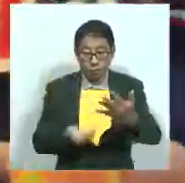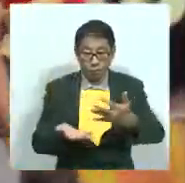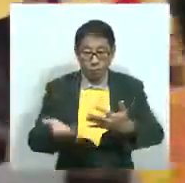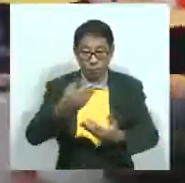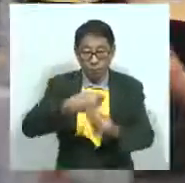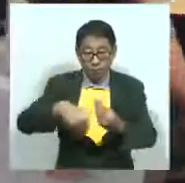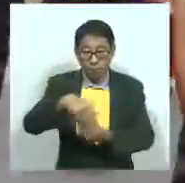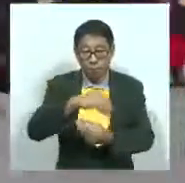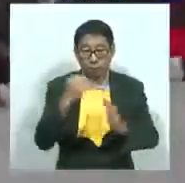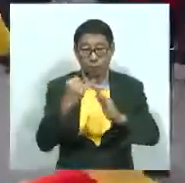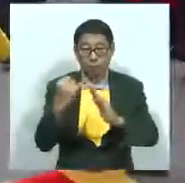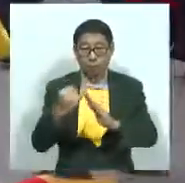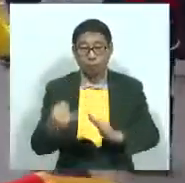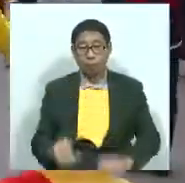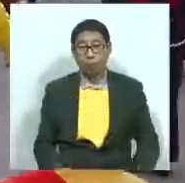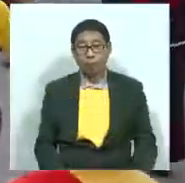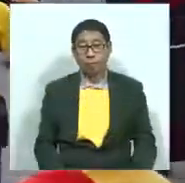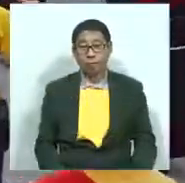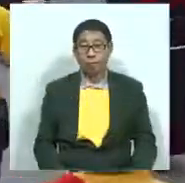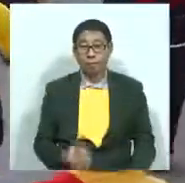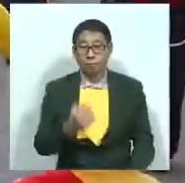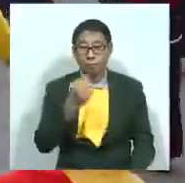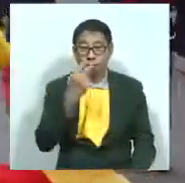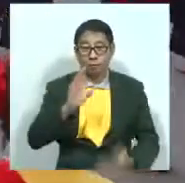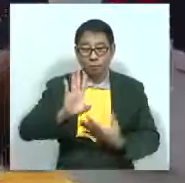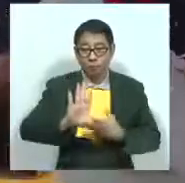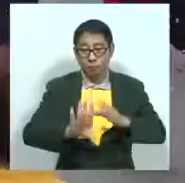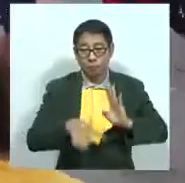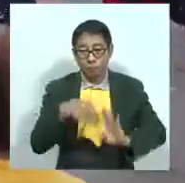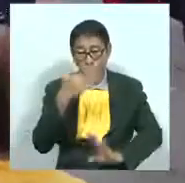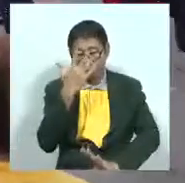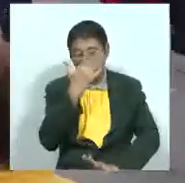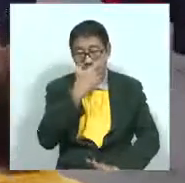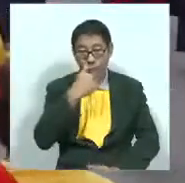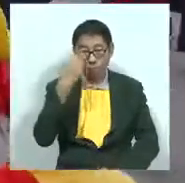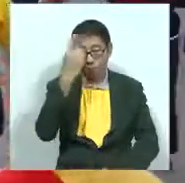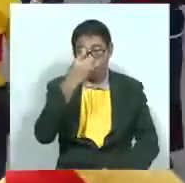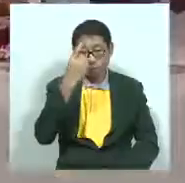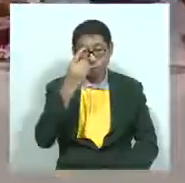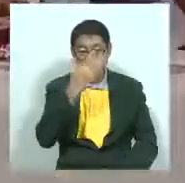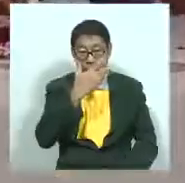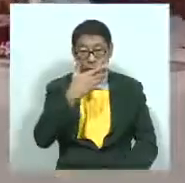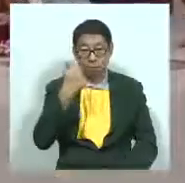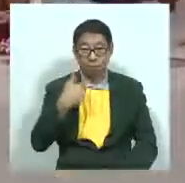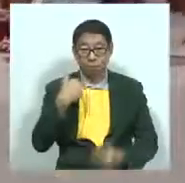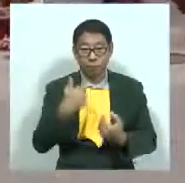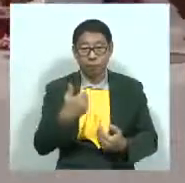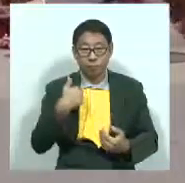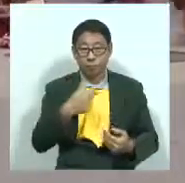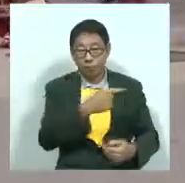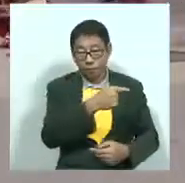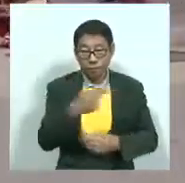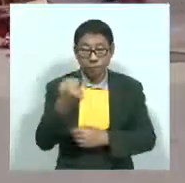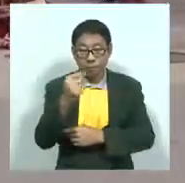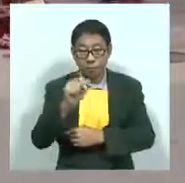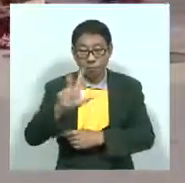การลงทุนของจังหวัดด้วยค่ะการรำก็อ่อนช้อยงดงามนะคะน้องยาย่าก็รำสวยมากทีเดียวงานนี้จะมีไปจนถึ